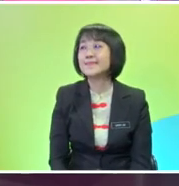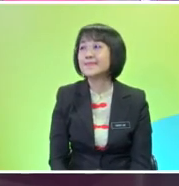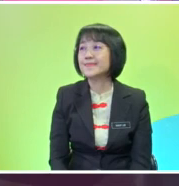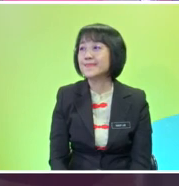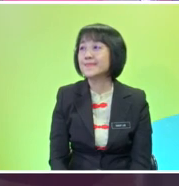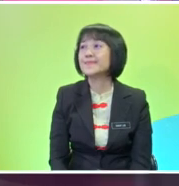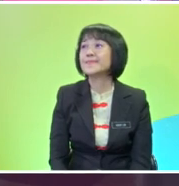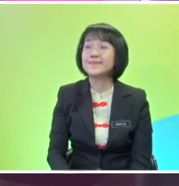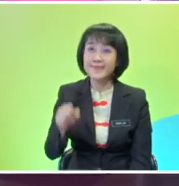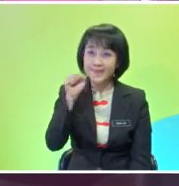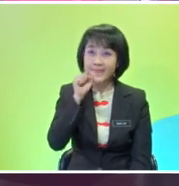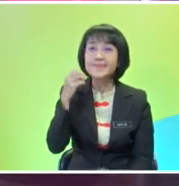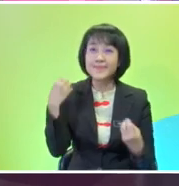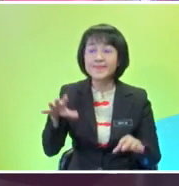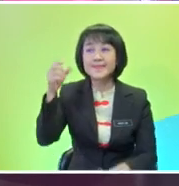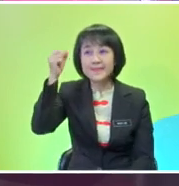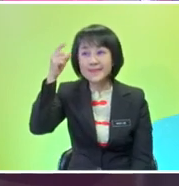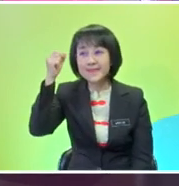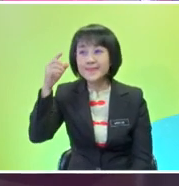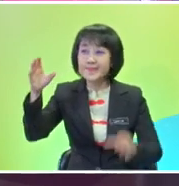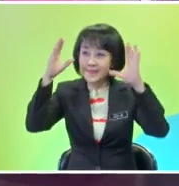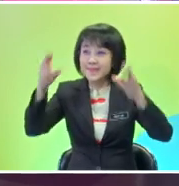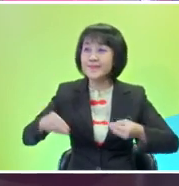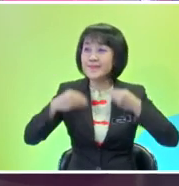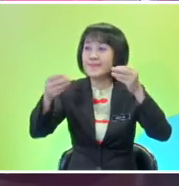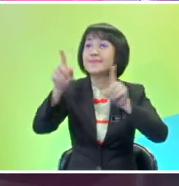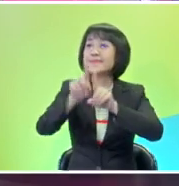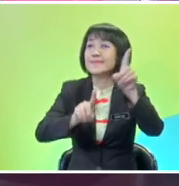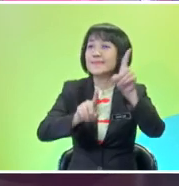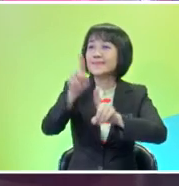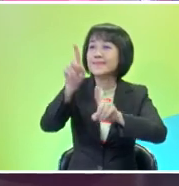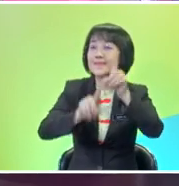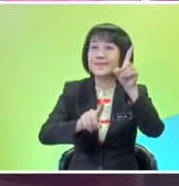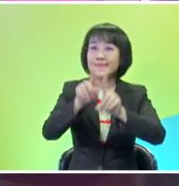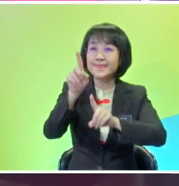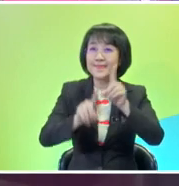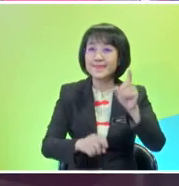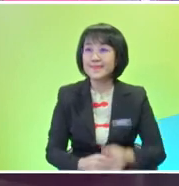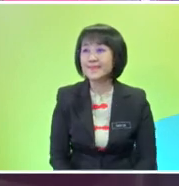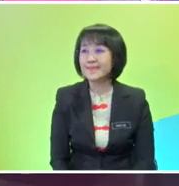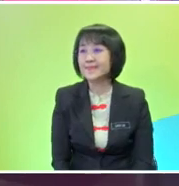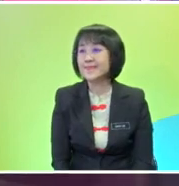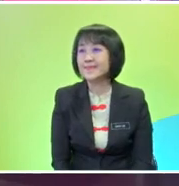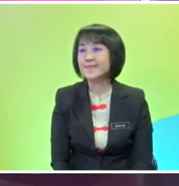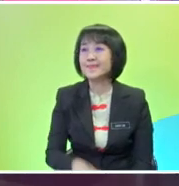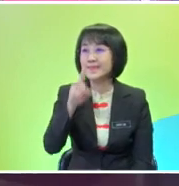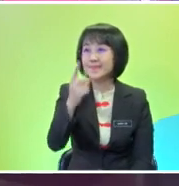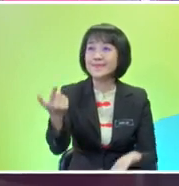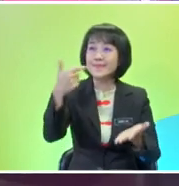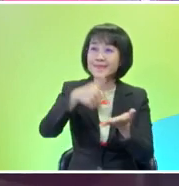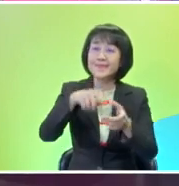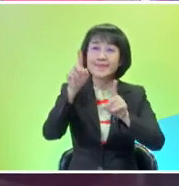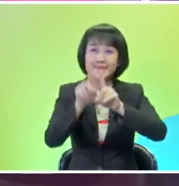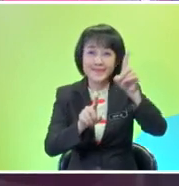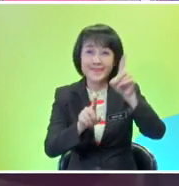telah faham Cikgu takut Terlupa Cikgu nak bagi ganjaran dekat Kak Mira ganjaran satu lagi berapaapa Cikgu